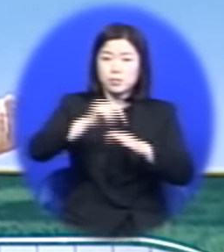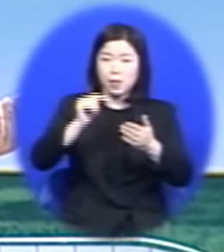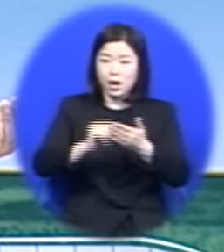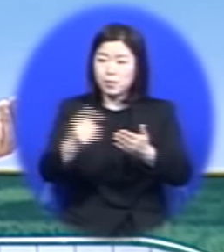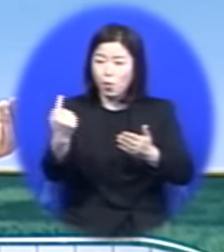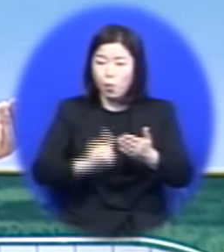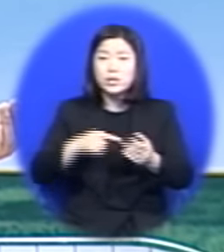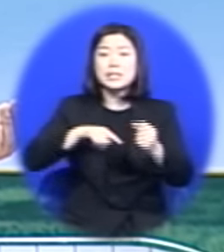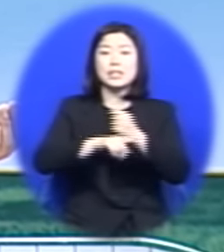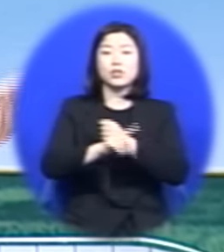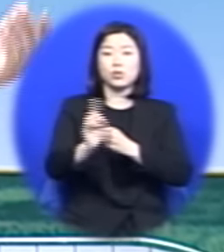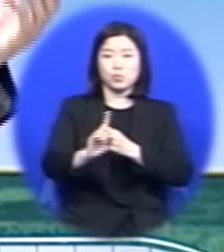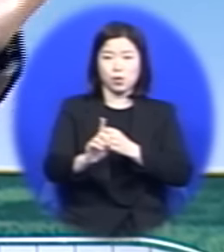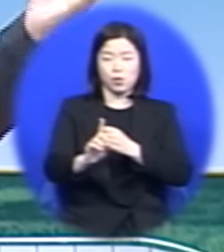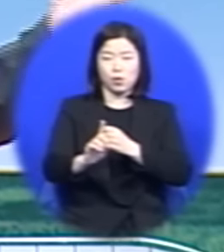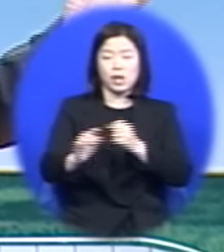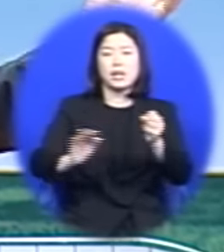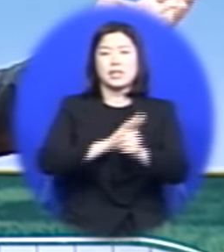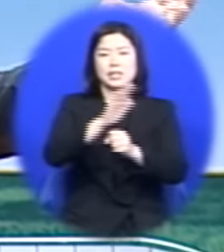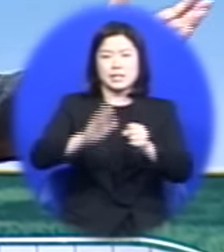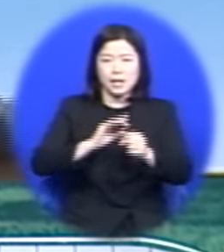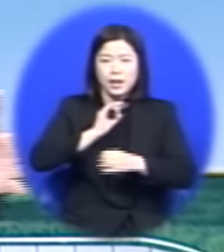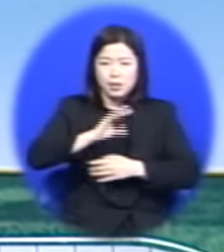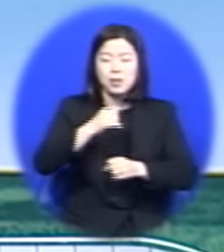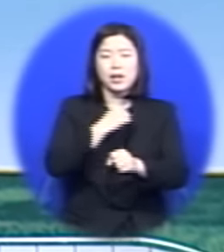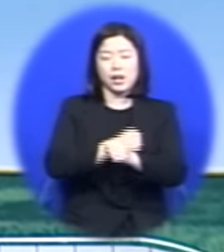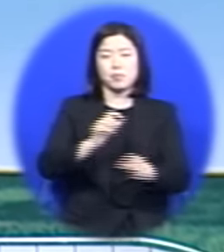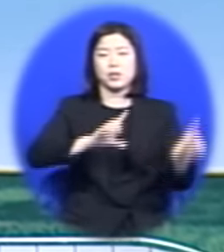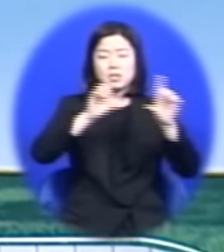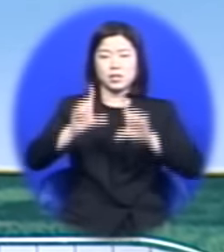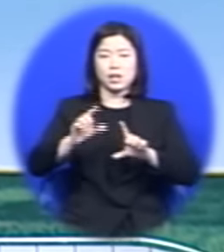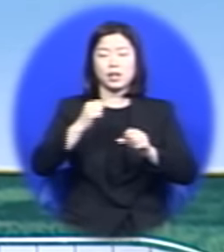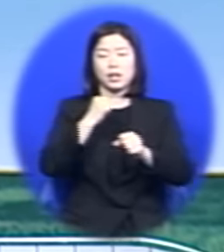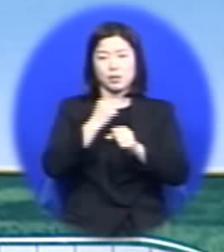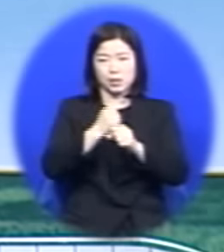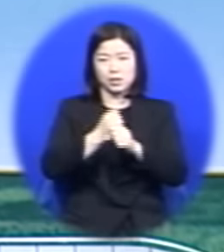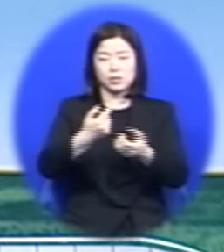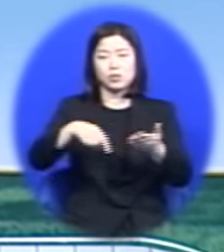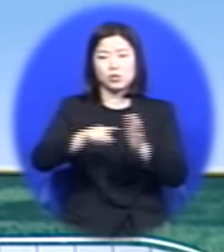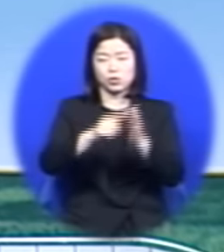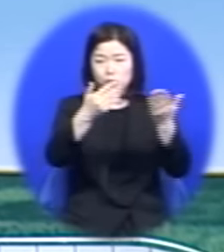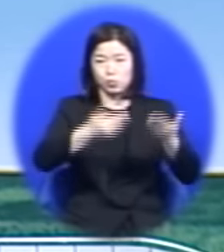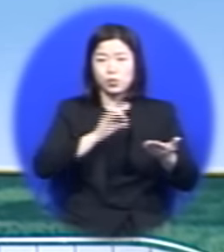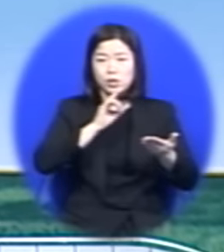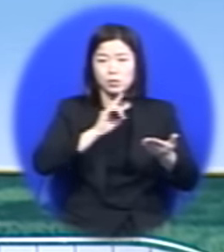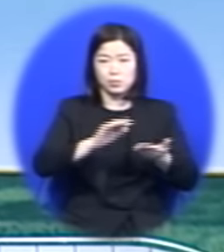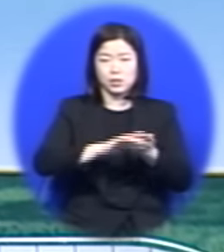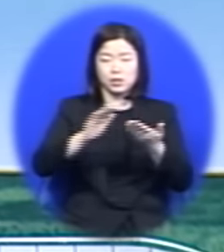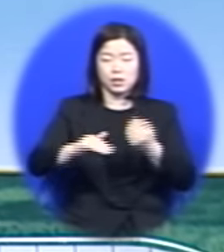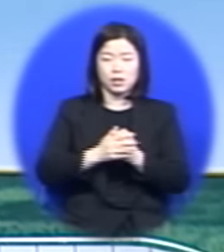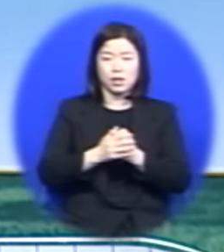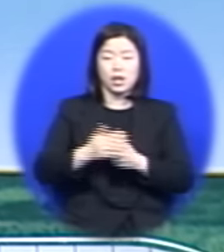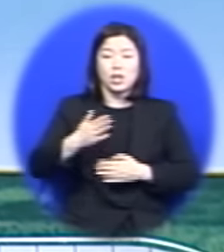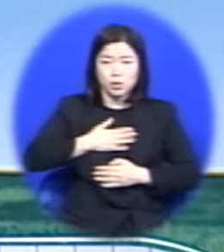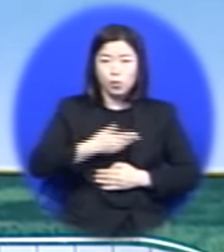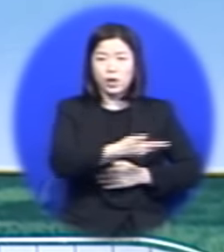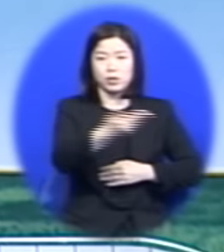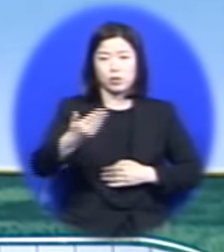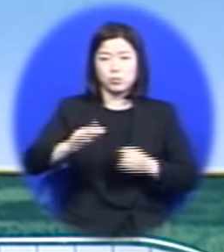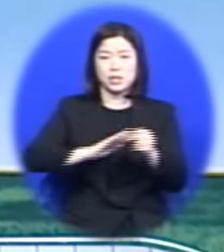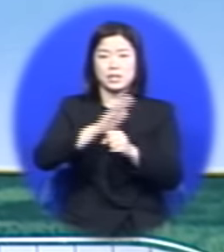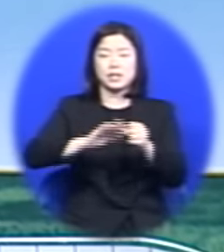이유는 사랑만 하며 살게 하려고 하신 거예요. 저나 여러분이 사랑만 하며 살게